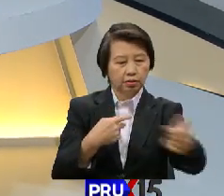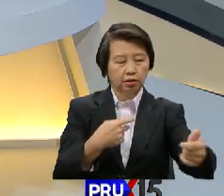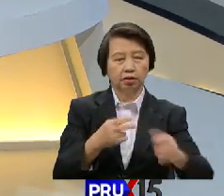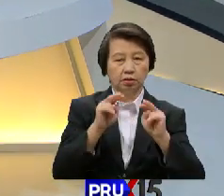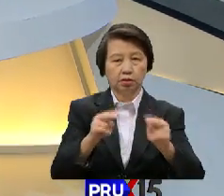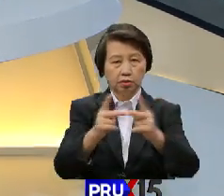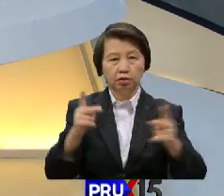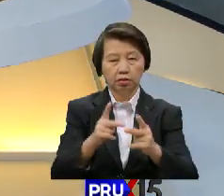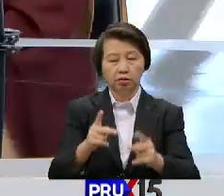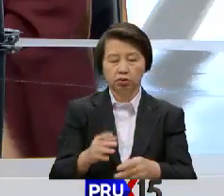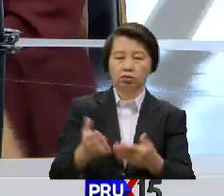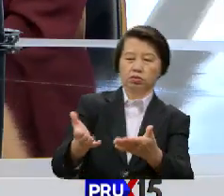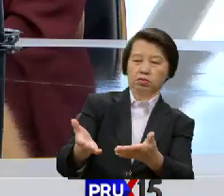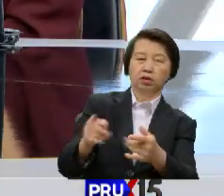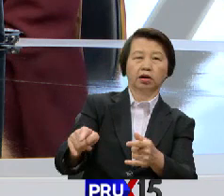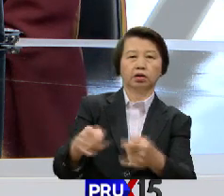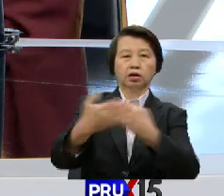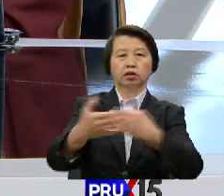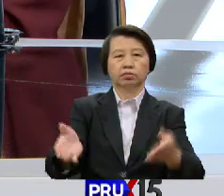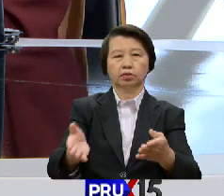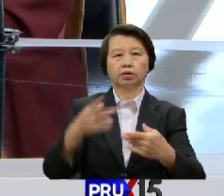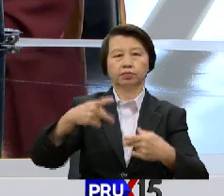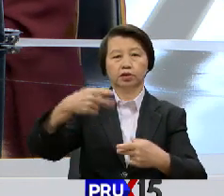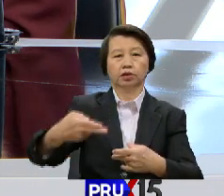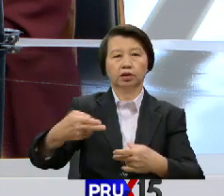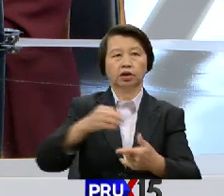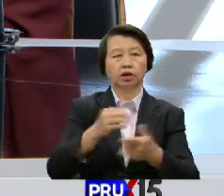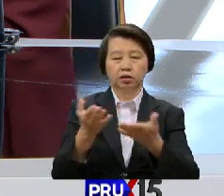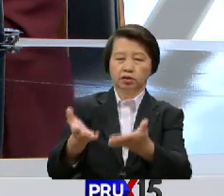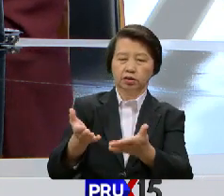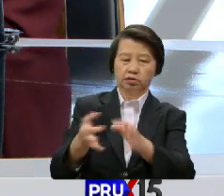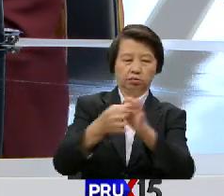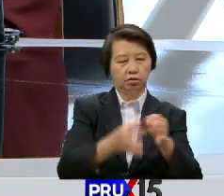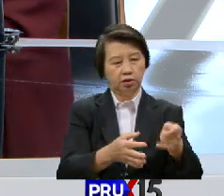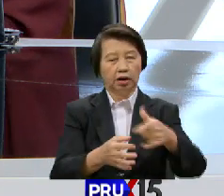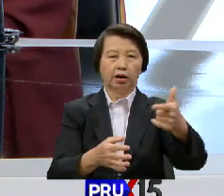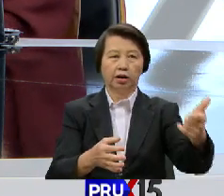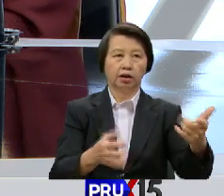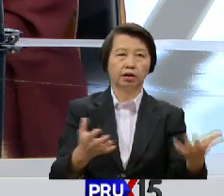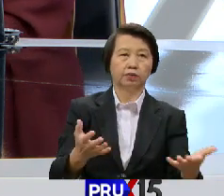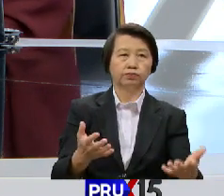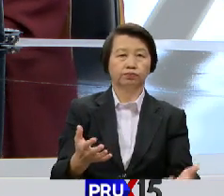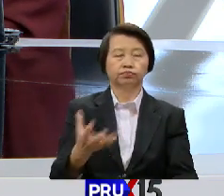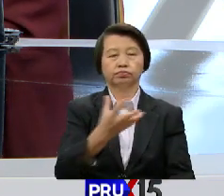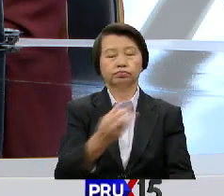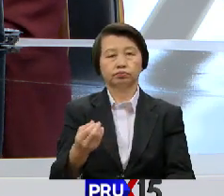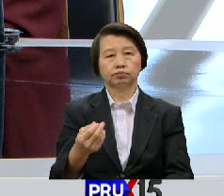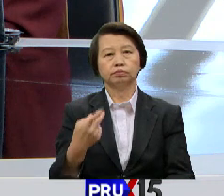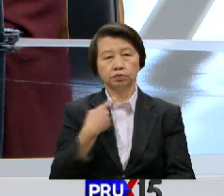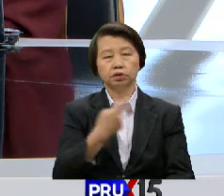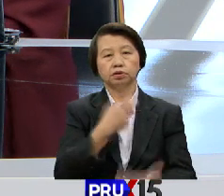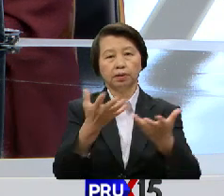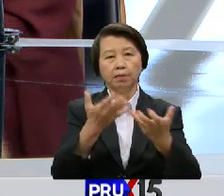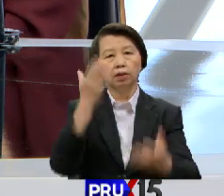kawasan-kawasan tertentu kata Masya Allah Oh ini merupakan milik harapan contohnya atau ini adalah yang lain-lain dan sebagainya dan kita